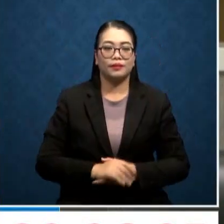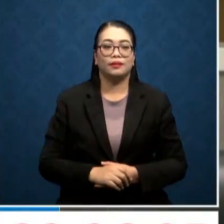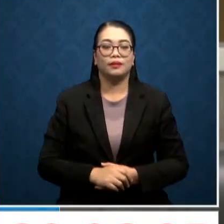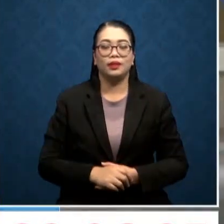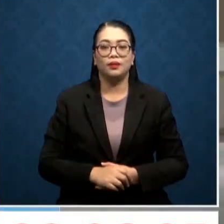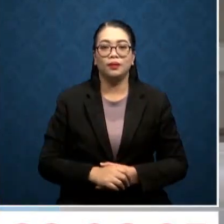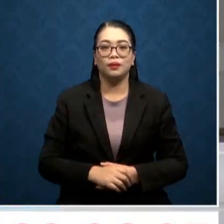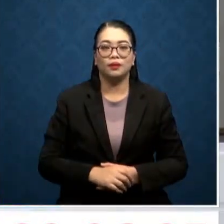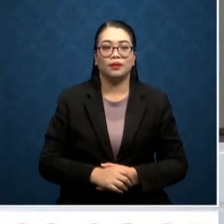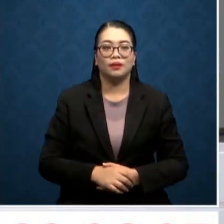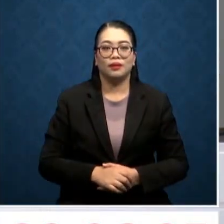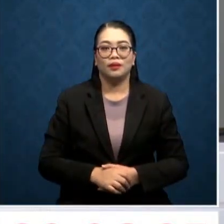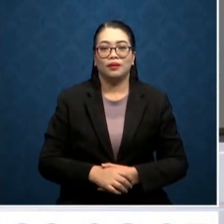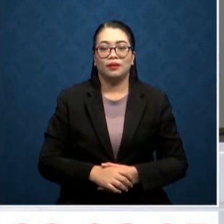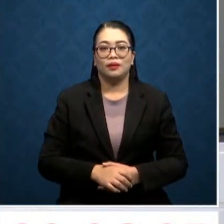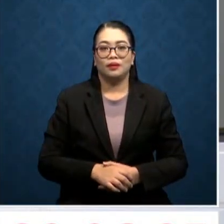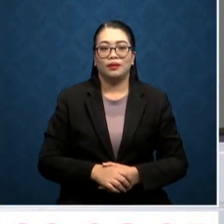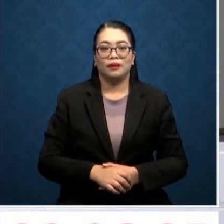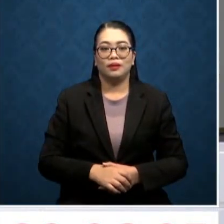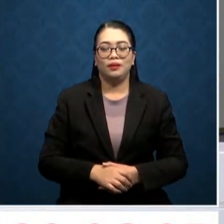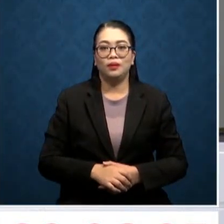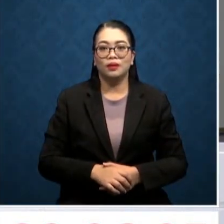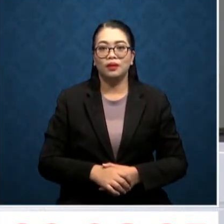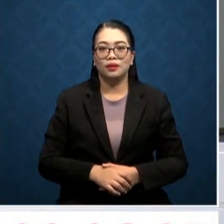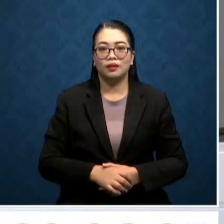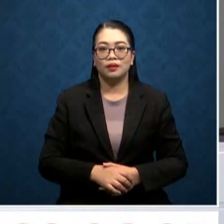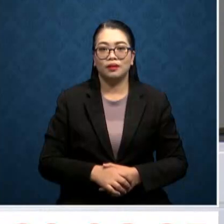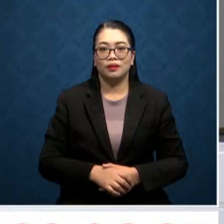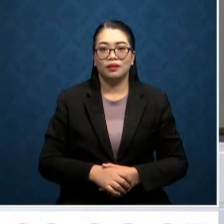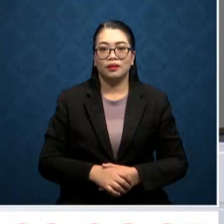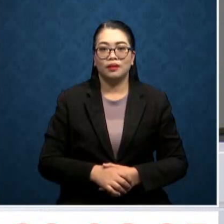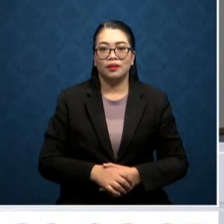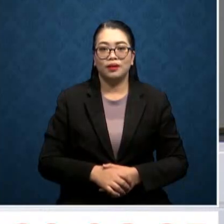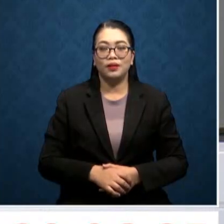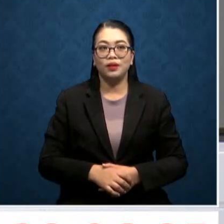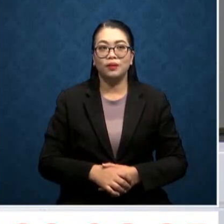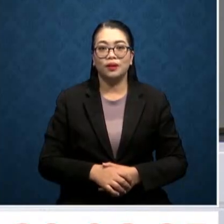มีผู้รับรองถูกต้องครับยังขาดอีก3ท่านครับเชิญนะ